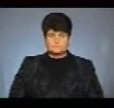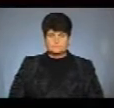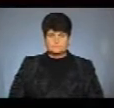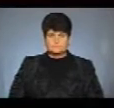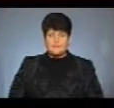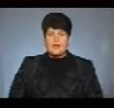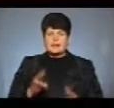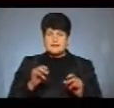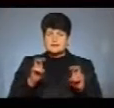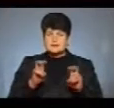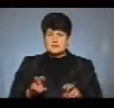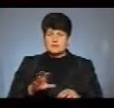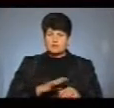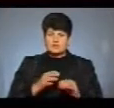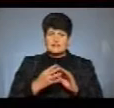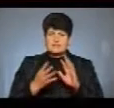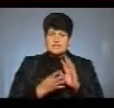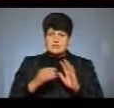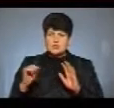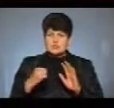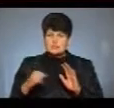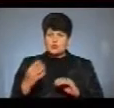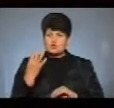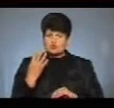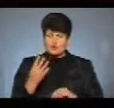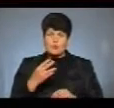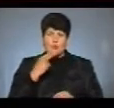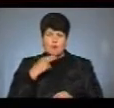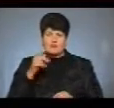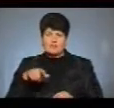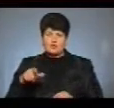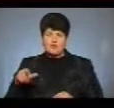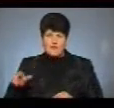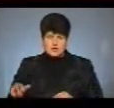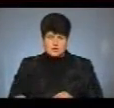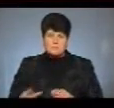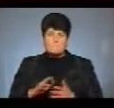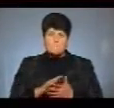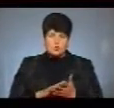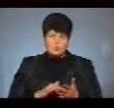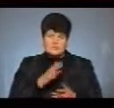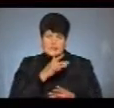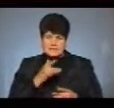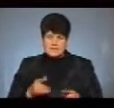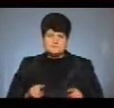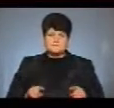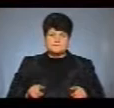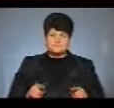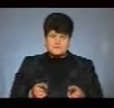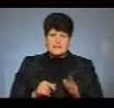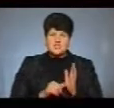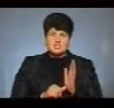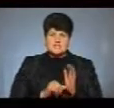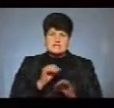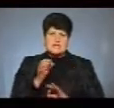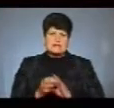На засіданні, яке відбулося 19 серпня, чотирьом обвинуваченим у вбивстві продовжили термін перебування під арештом на 60